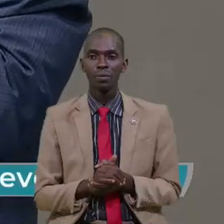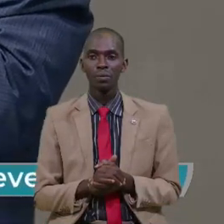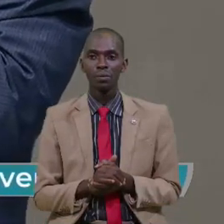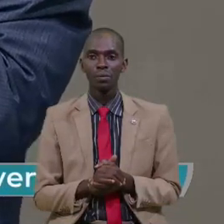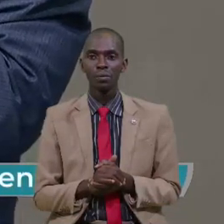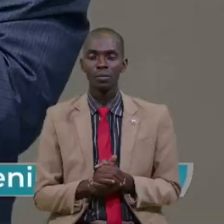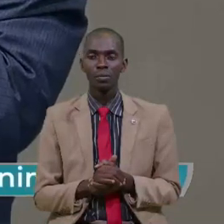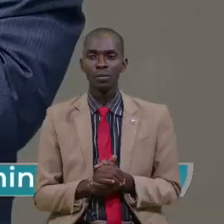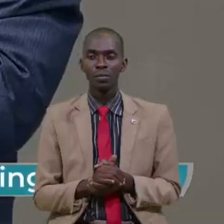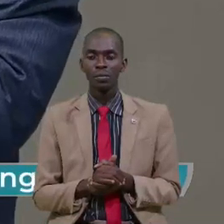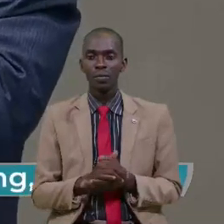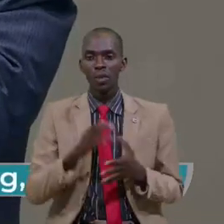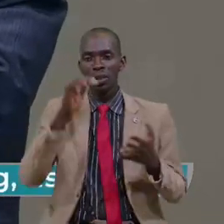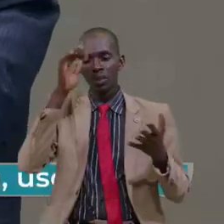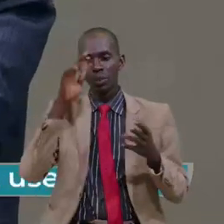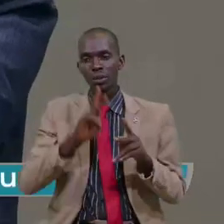Merci.